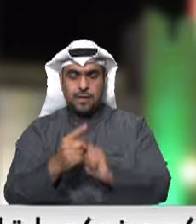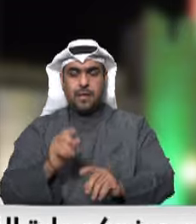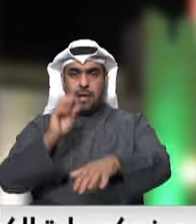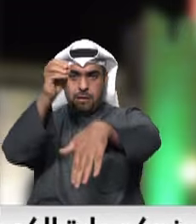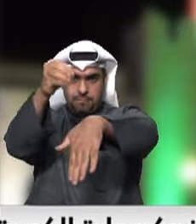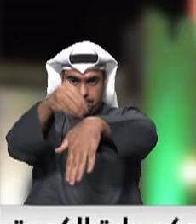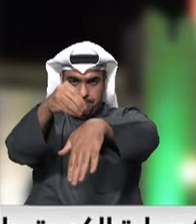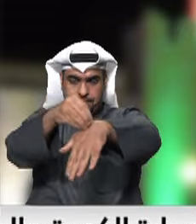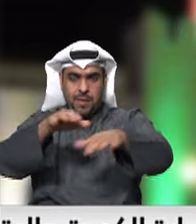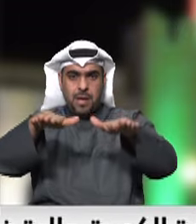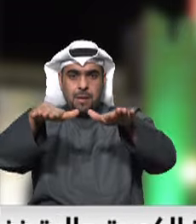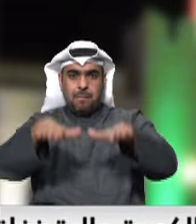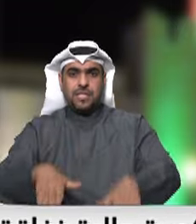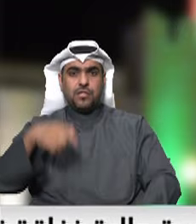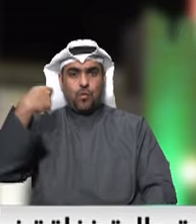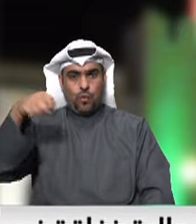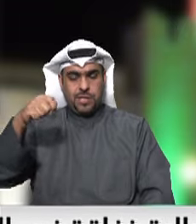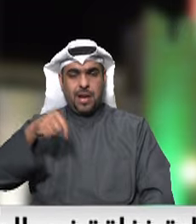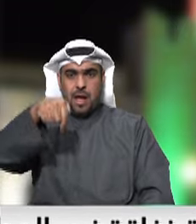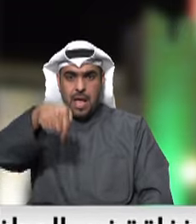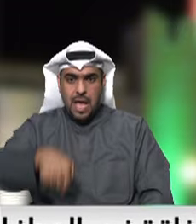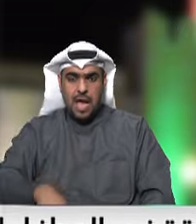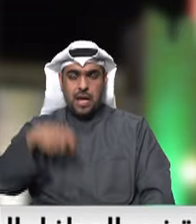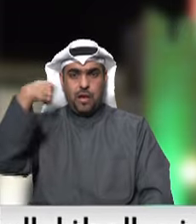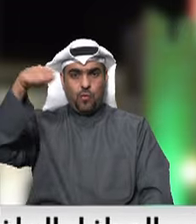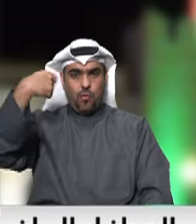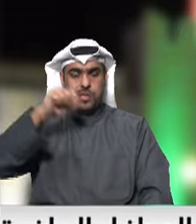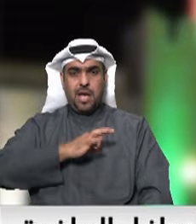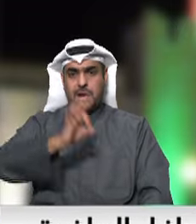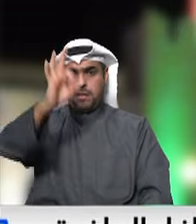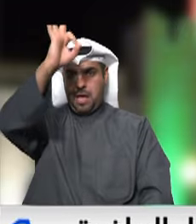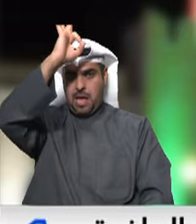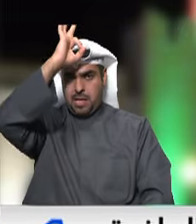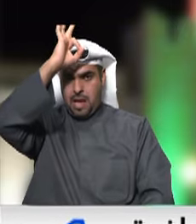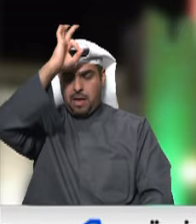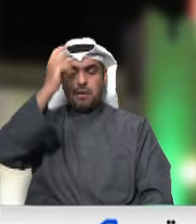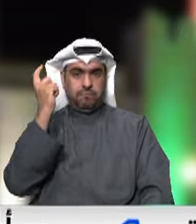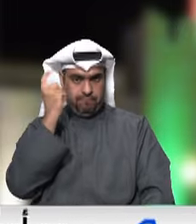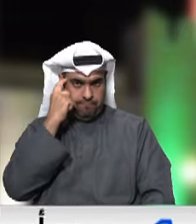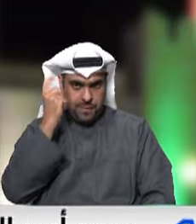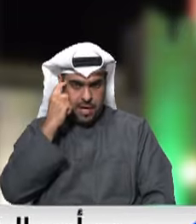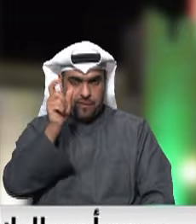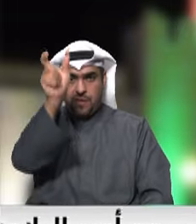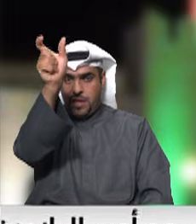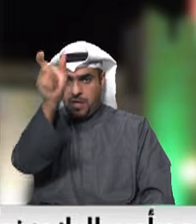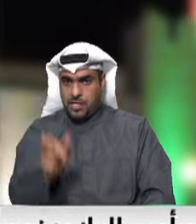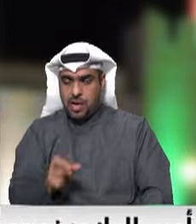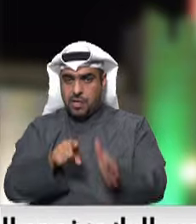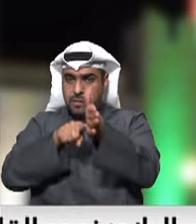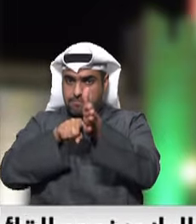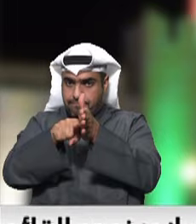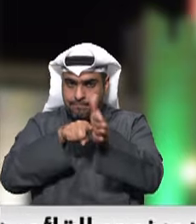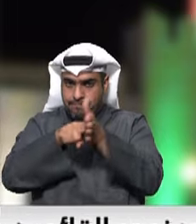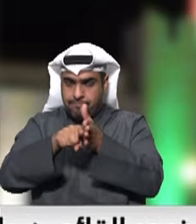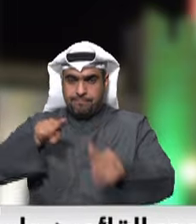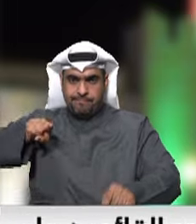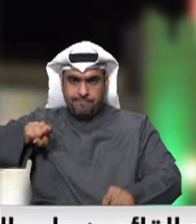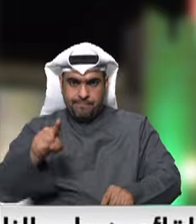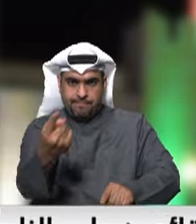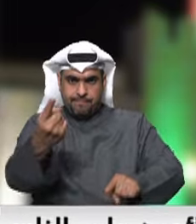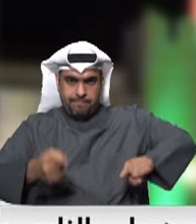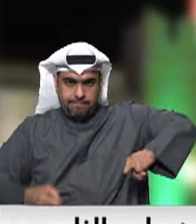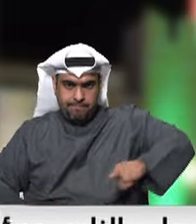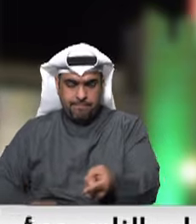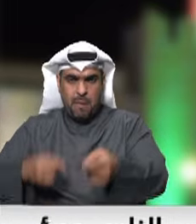الوزراء علما باتخاذ وزاره الداخليه كافه الاجراءات القانونيه بحق كل من تعرض بالمساس للوحده الوطنيه